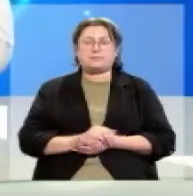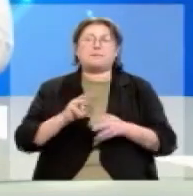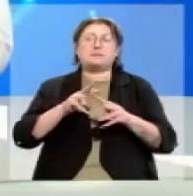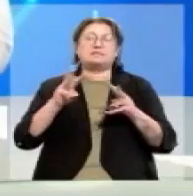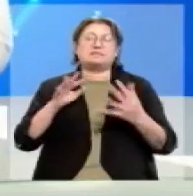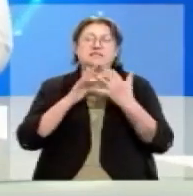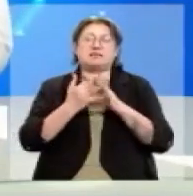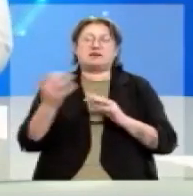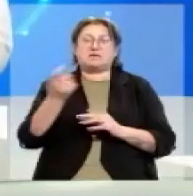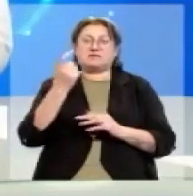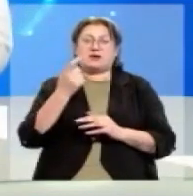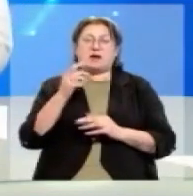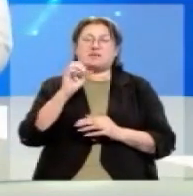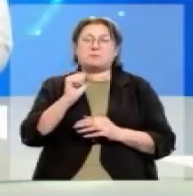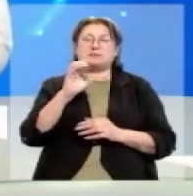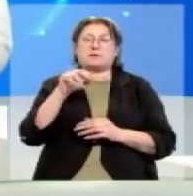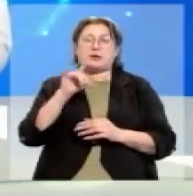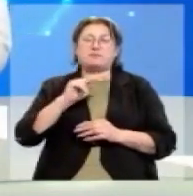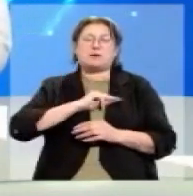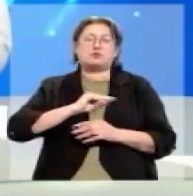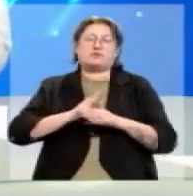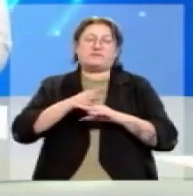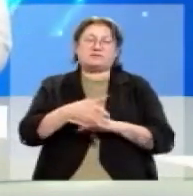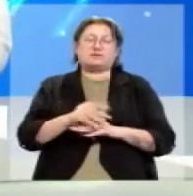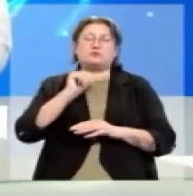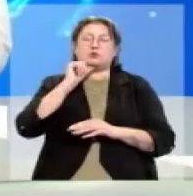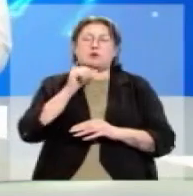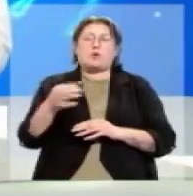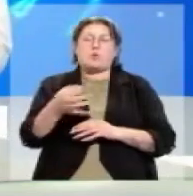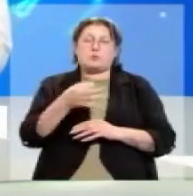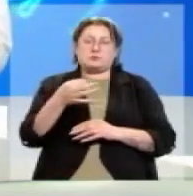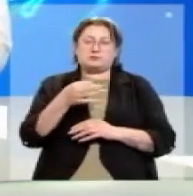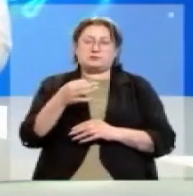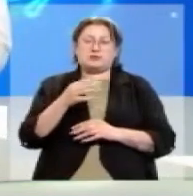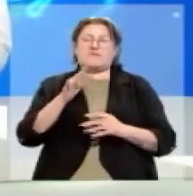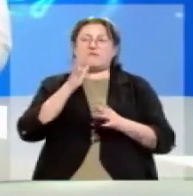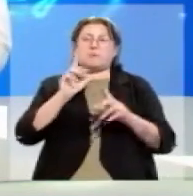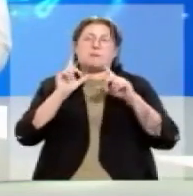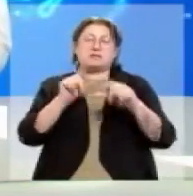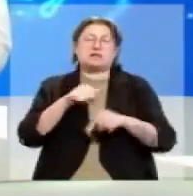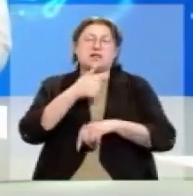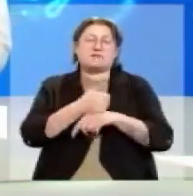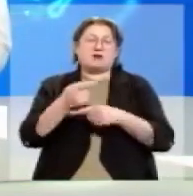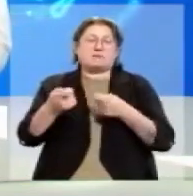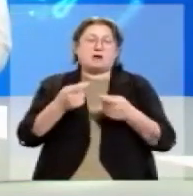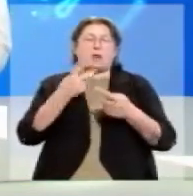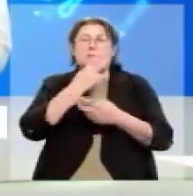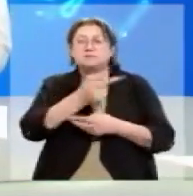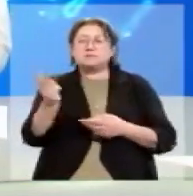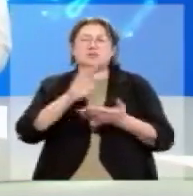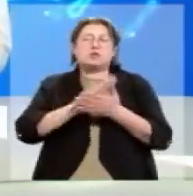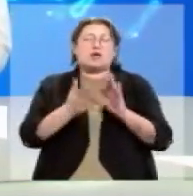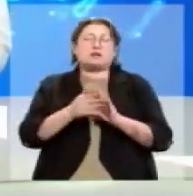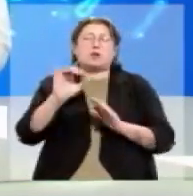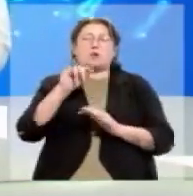Министр сельского хозяйства Айдарбек Сапаров с рабочим визитом посетил Кустанайскую область. В ходе поездки глава ведомства ознакомился с